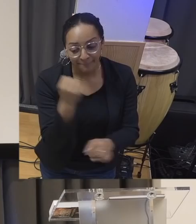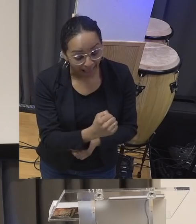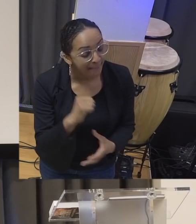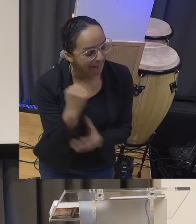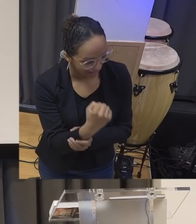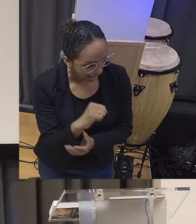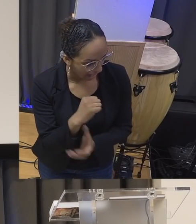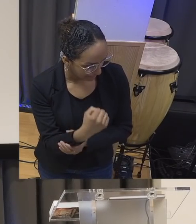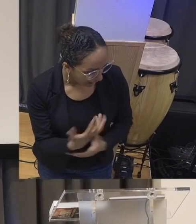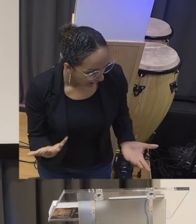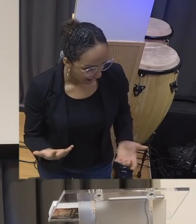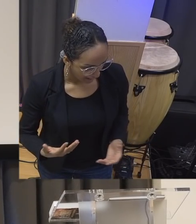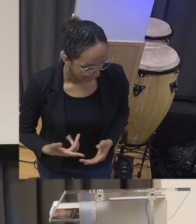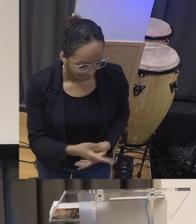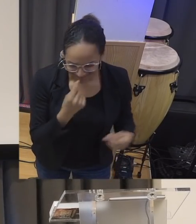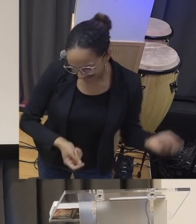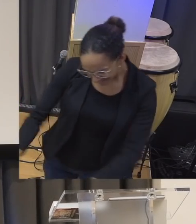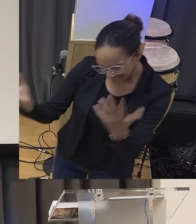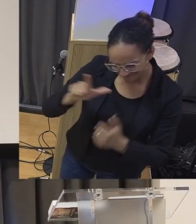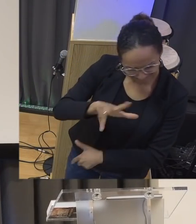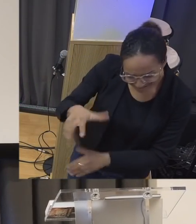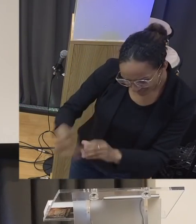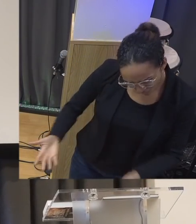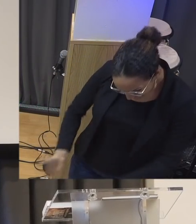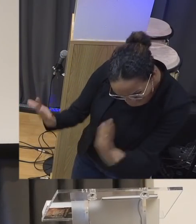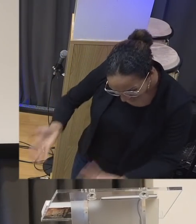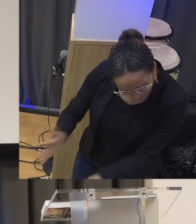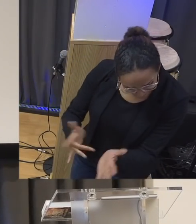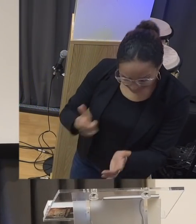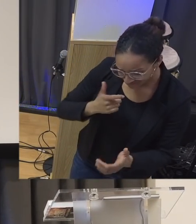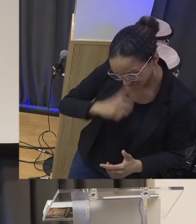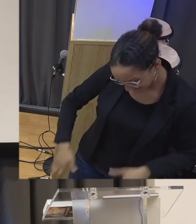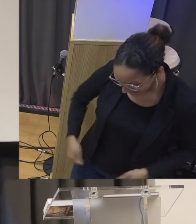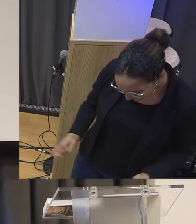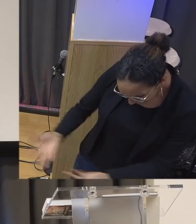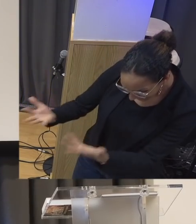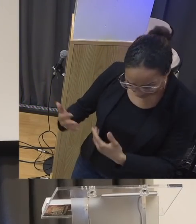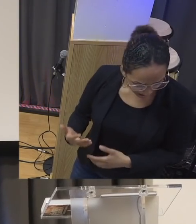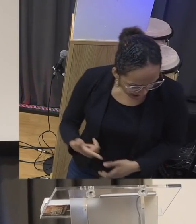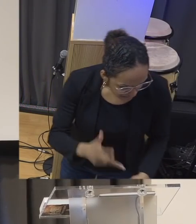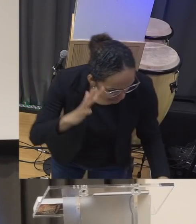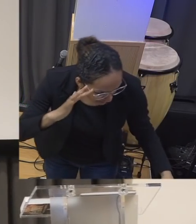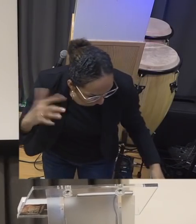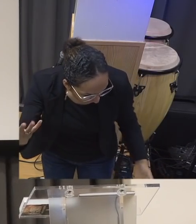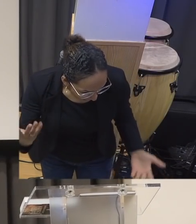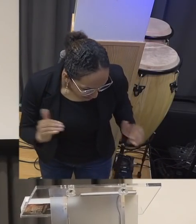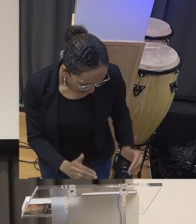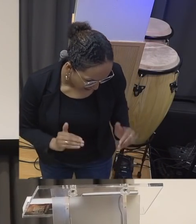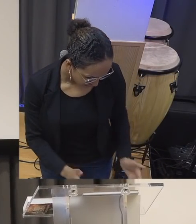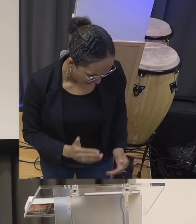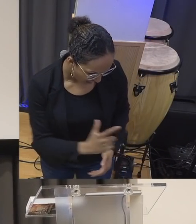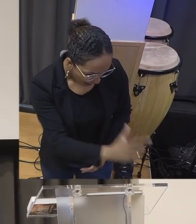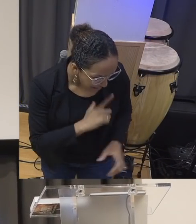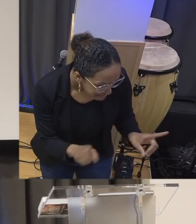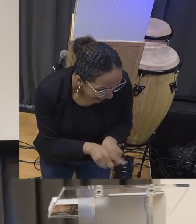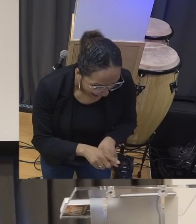devient chocolat bleu, pas lui, il dit, allez, tiens, vas-y, 25 €, prends-le, le djinn. L'Arabe, il dit, mais t'es malade quand même, on a beaucoup de prophètes